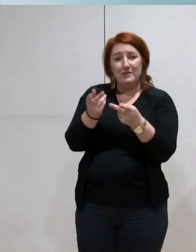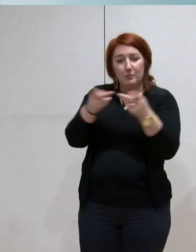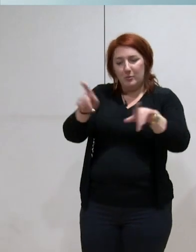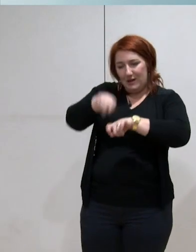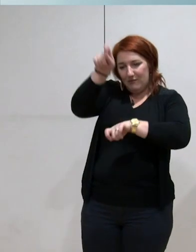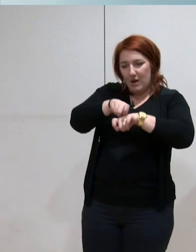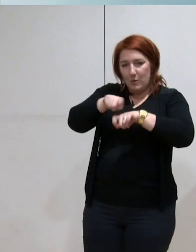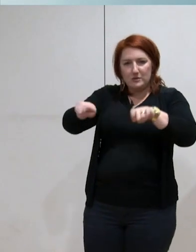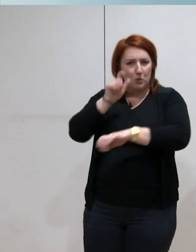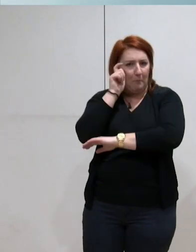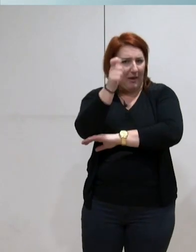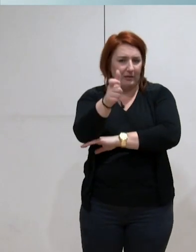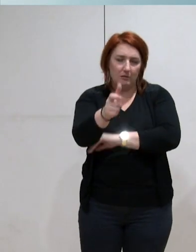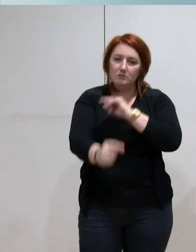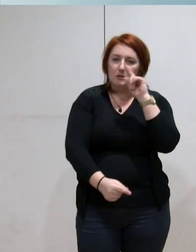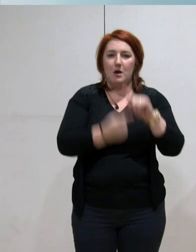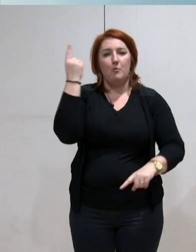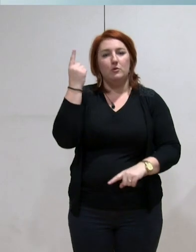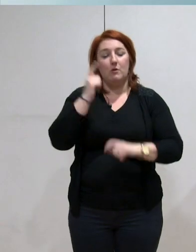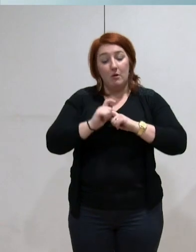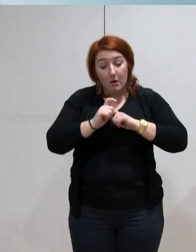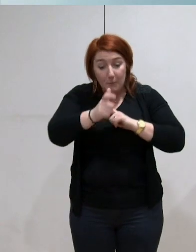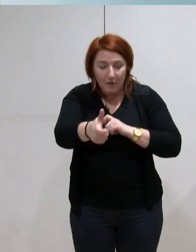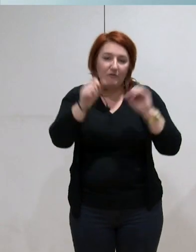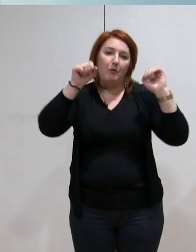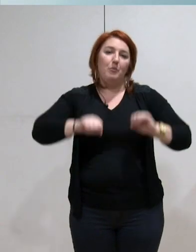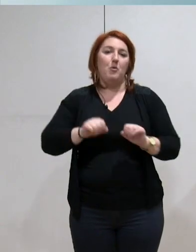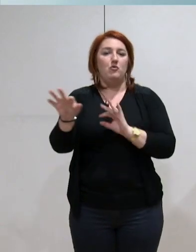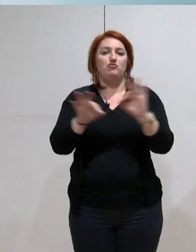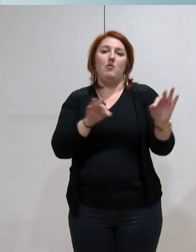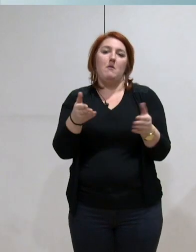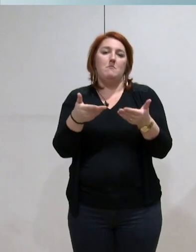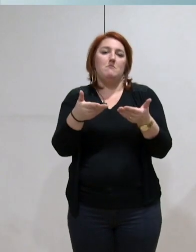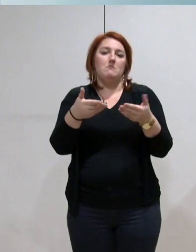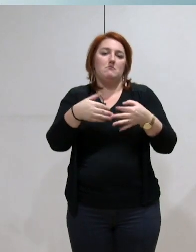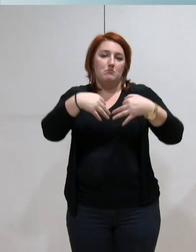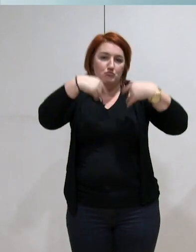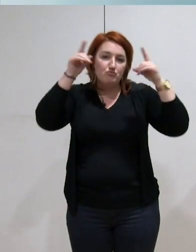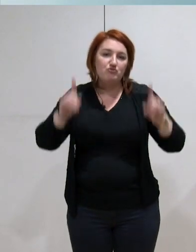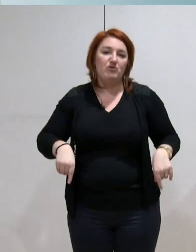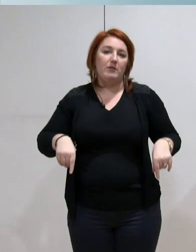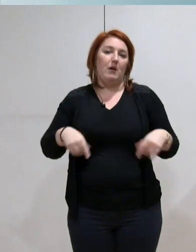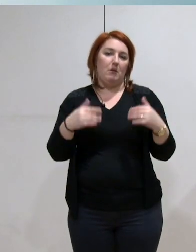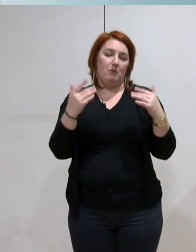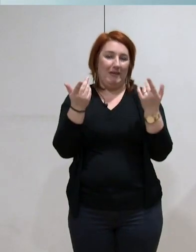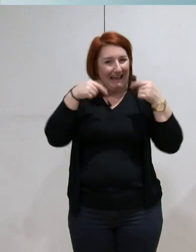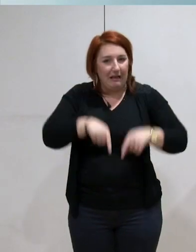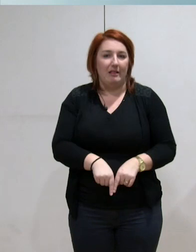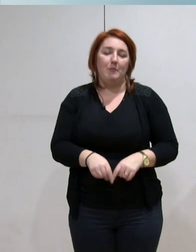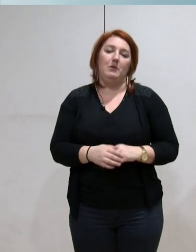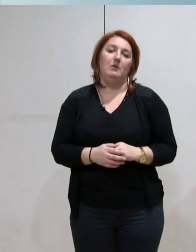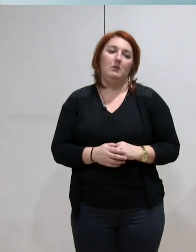s'impose avant de faire des choix budgétaires équitables je vous